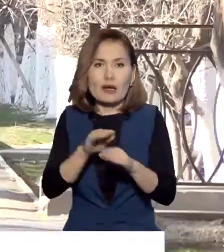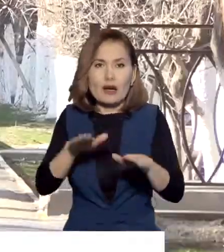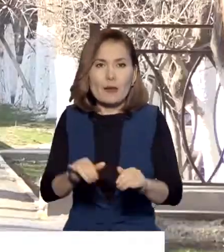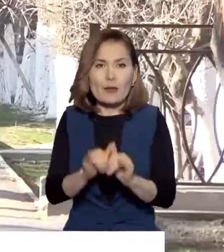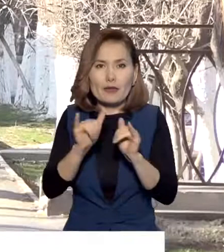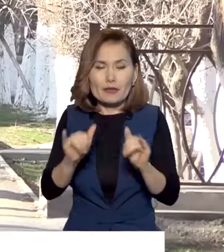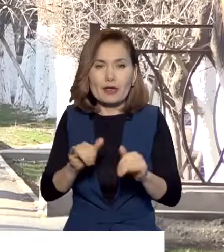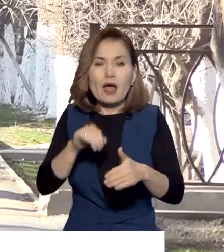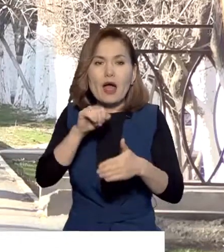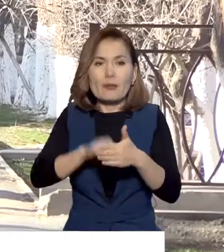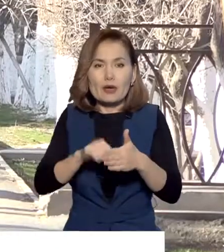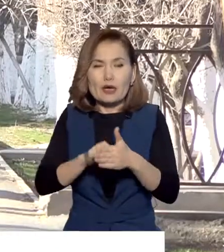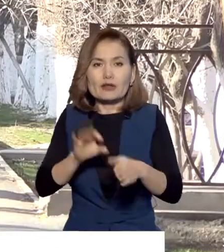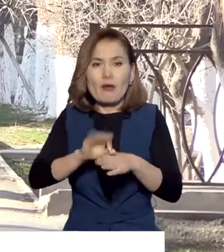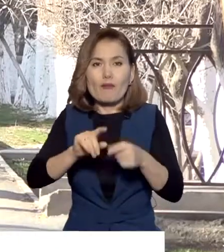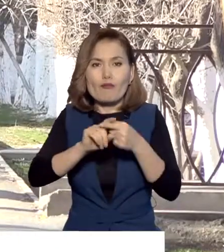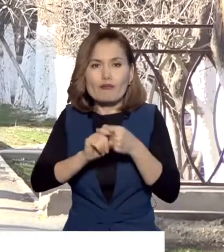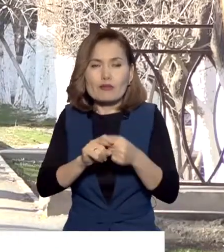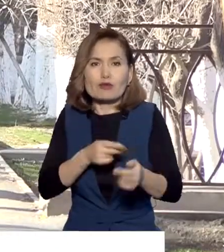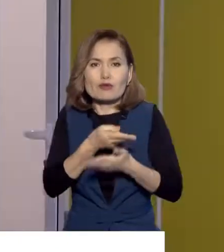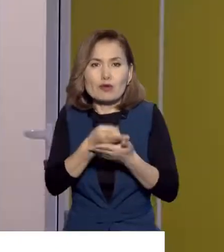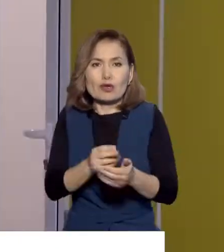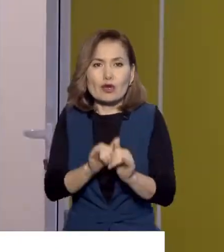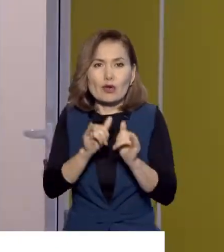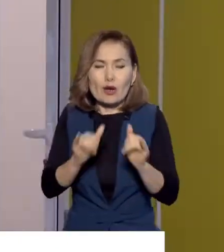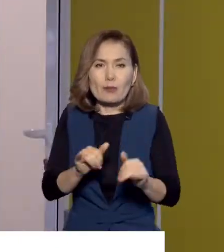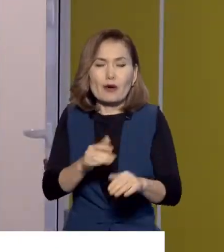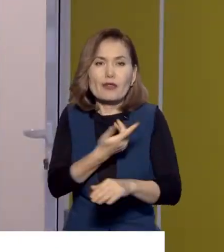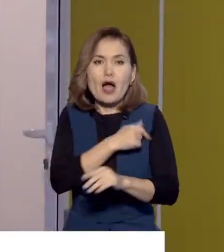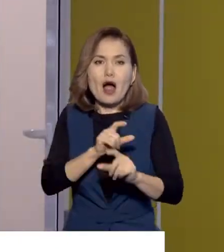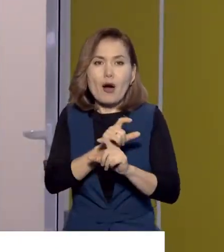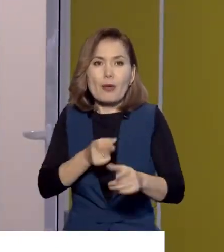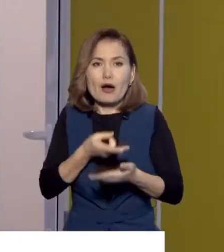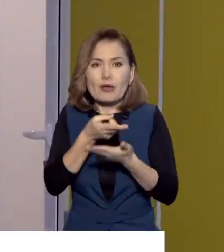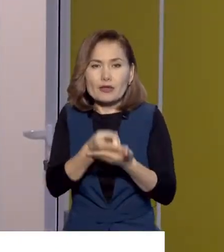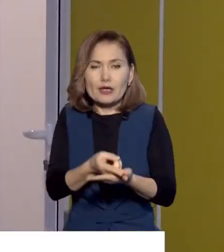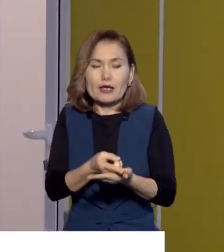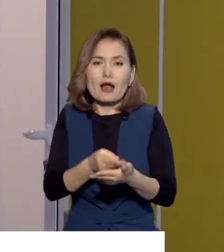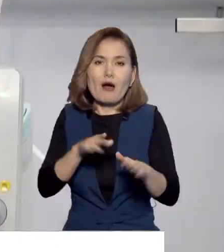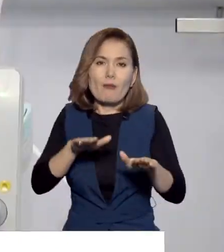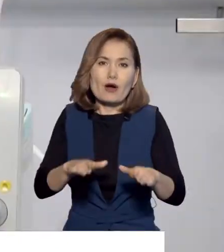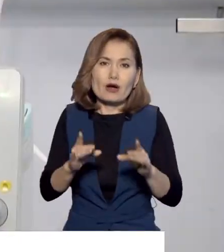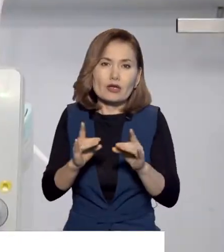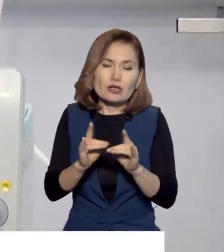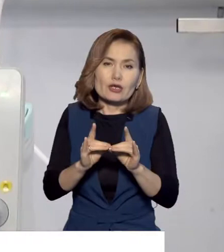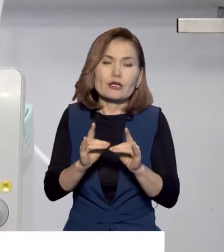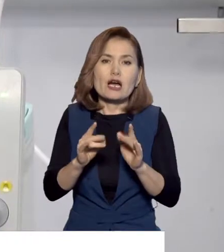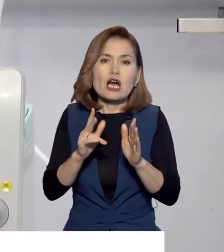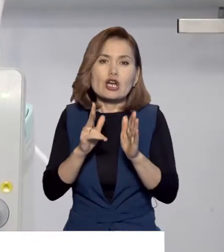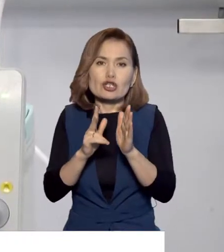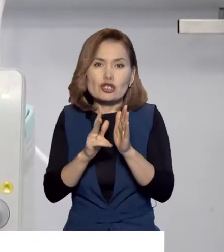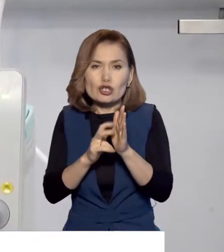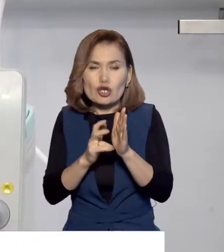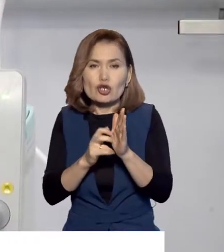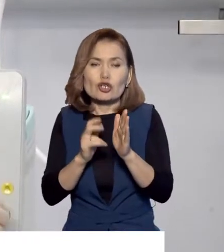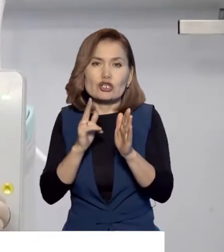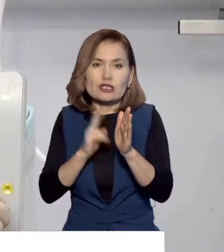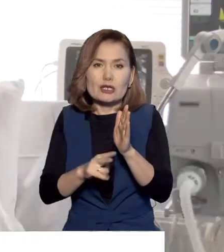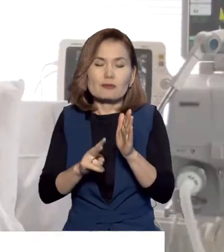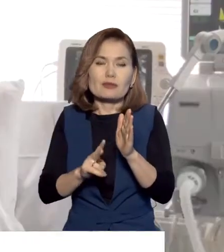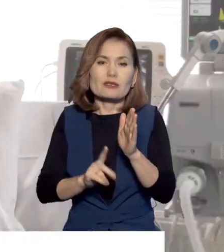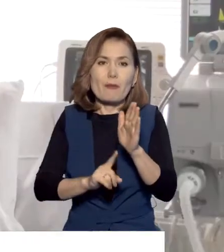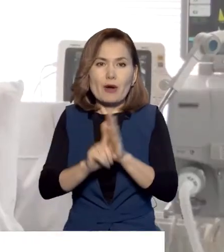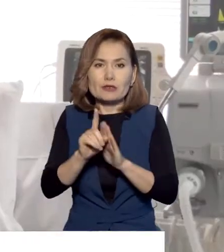себебі індетті жұқтырғандар күрт көбейіп жатыр. Инфекциялық ауруханалардағы орындарды 870-тен біртіндеп